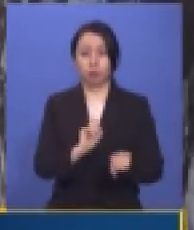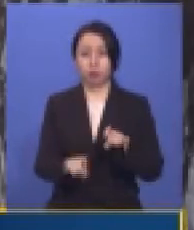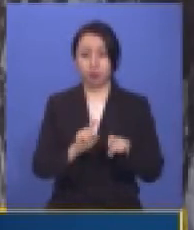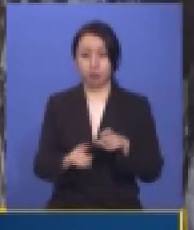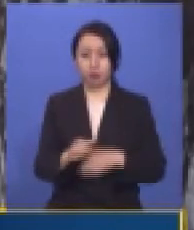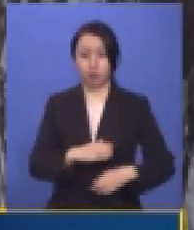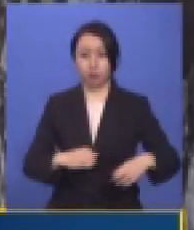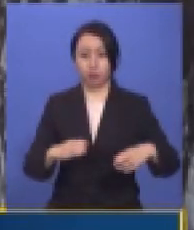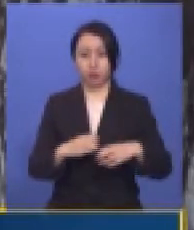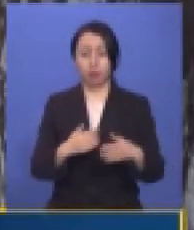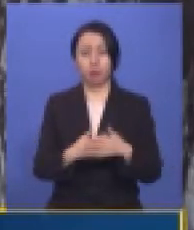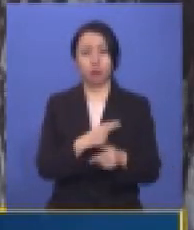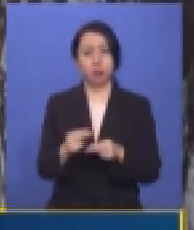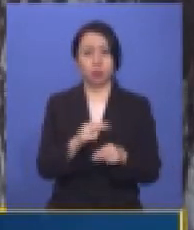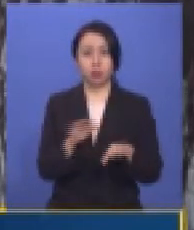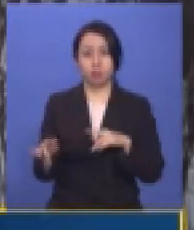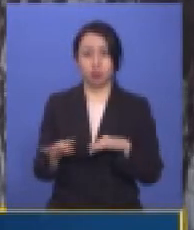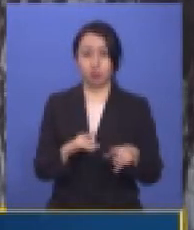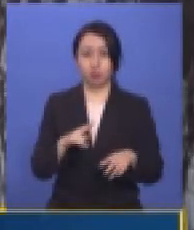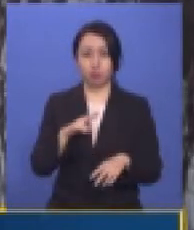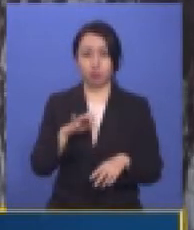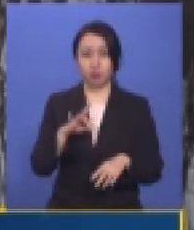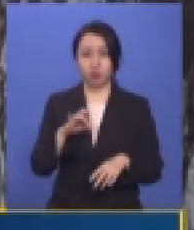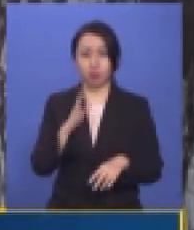группами. Оперативно-профилактическое мероприятие